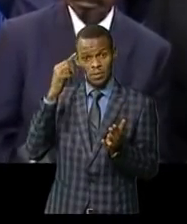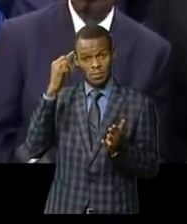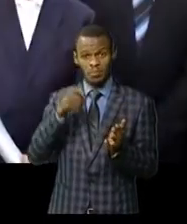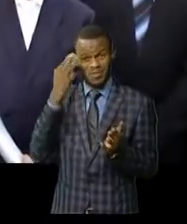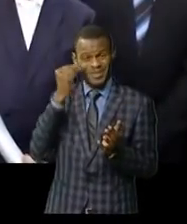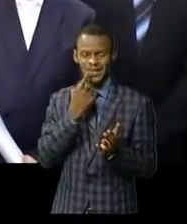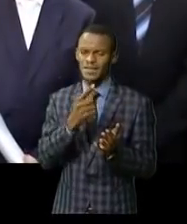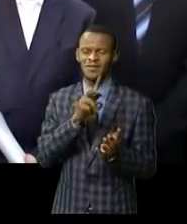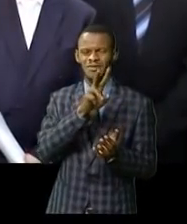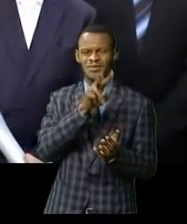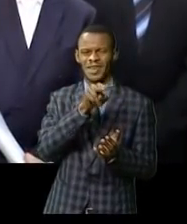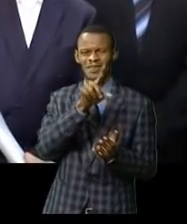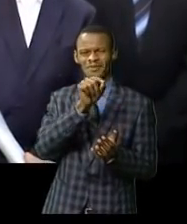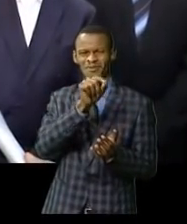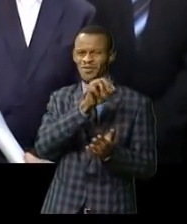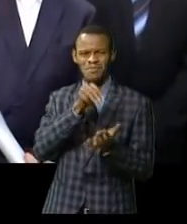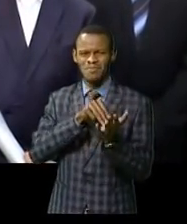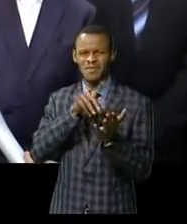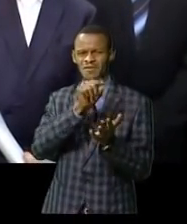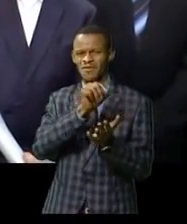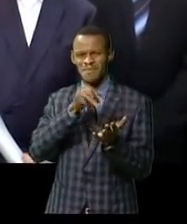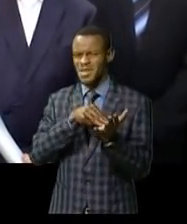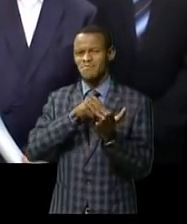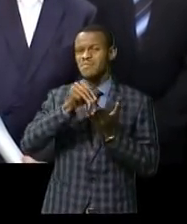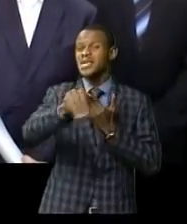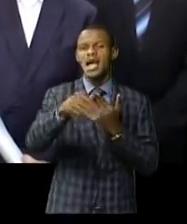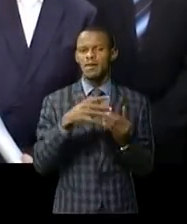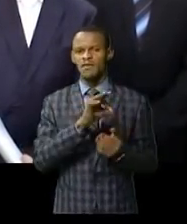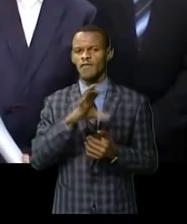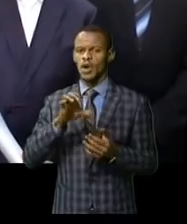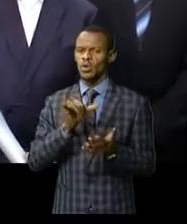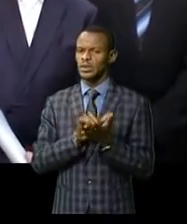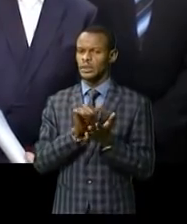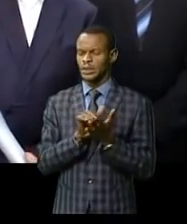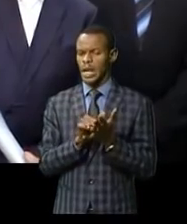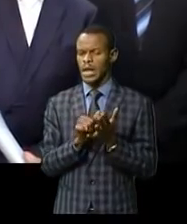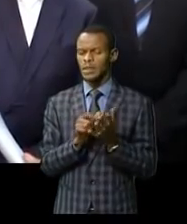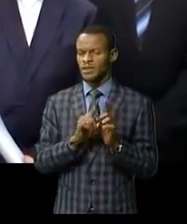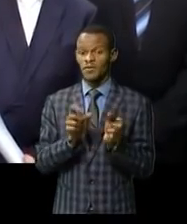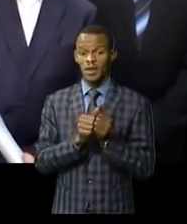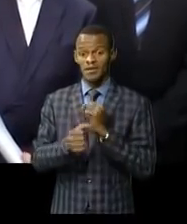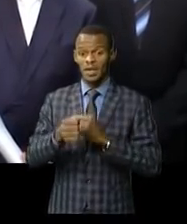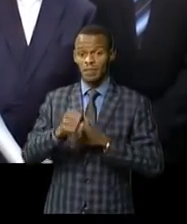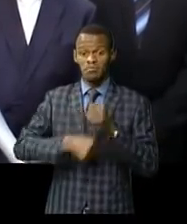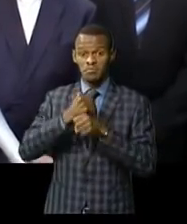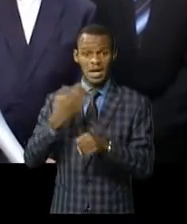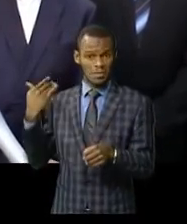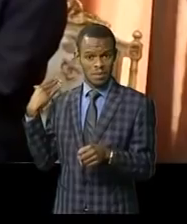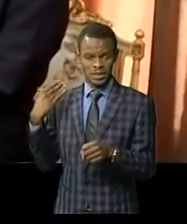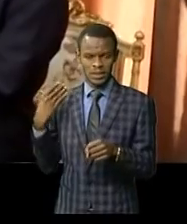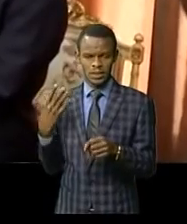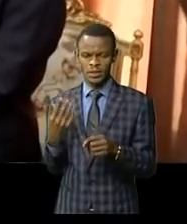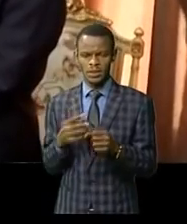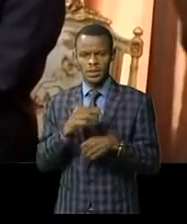francs congolais. Et c'est un accroissement de plus ou moins 40% par rapport à l'exercice budgétaire 2021, qui lui était à 14 milliards.